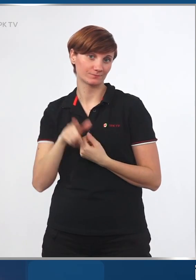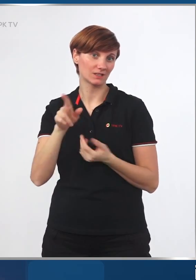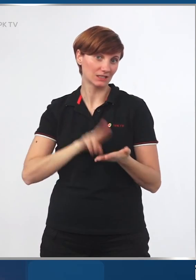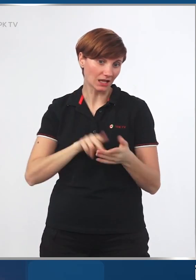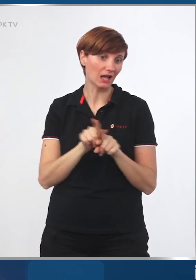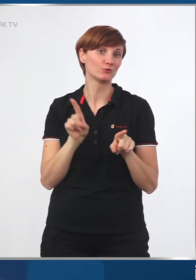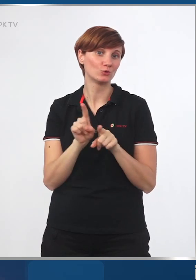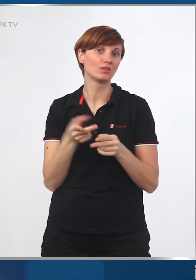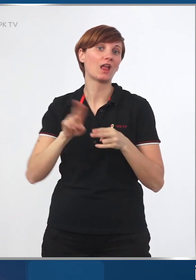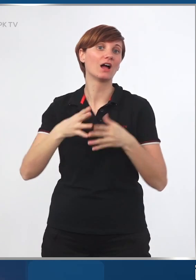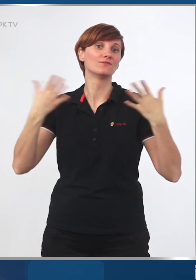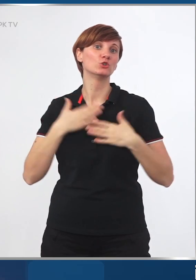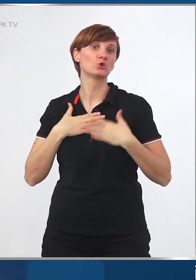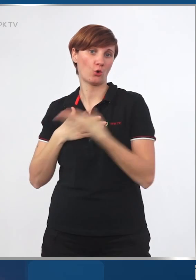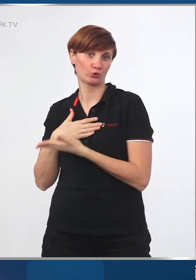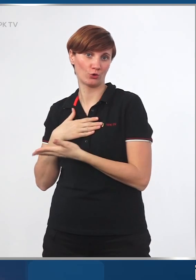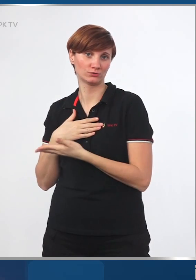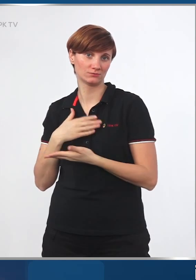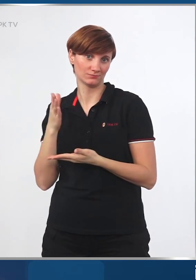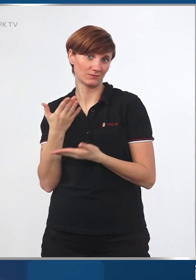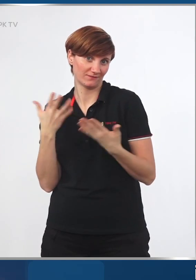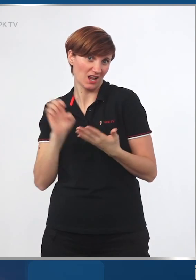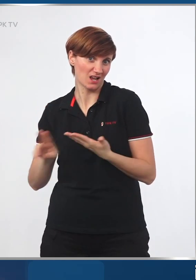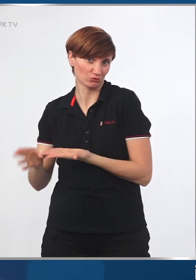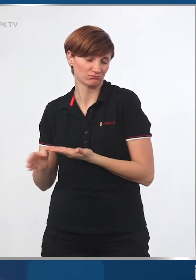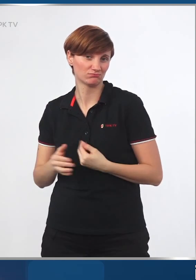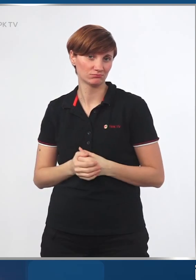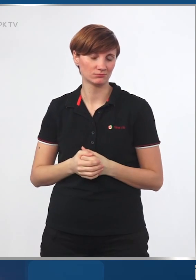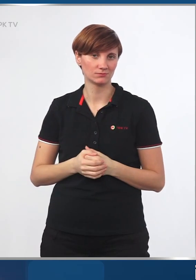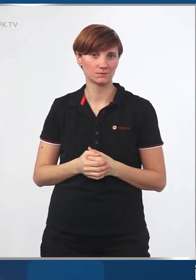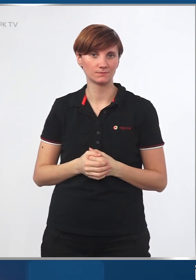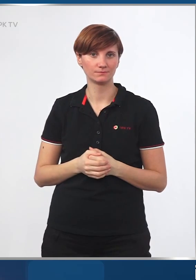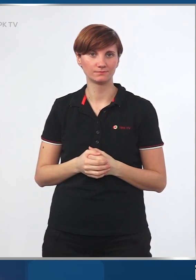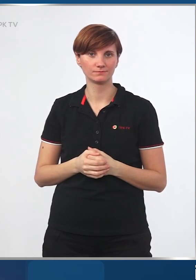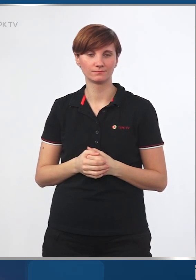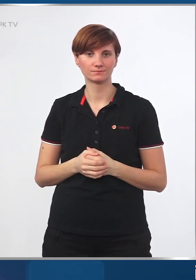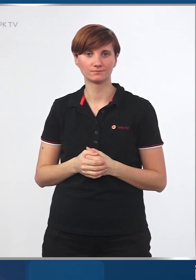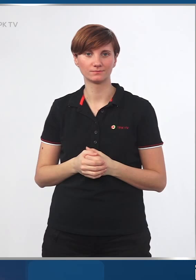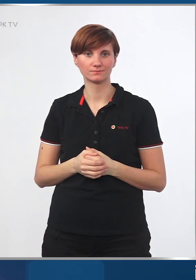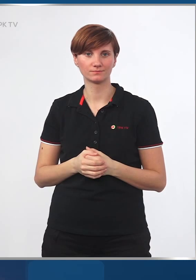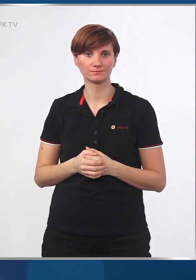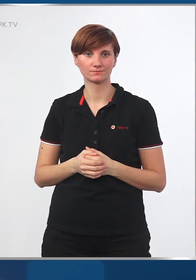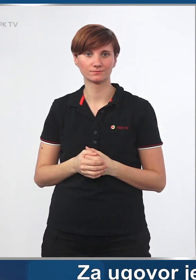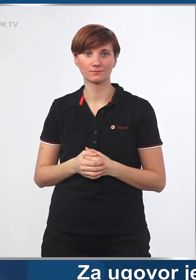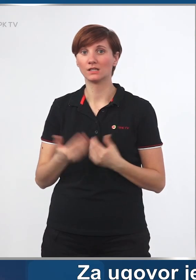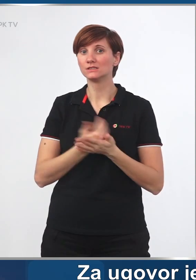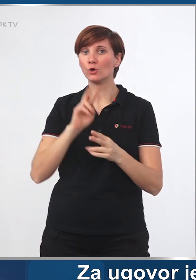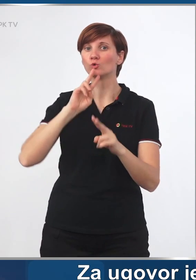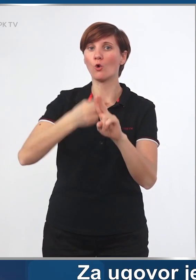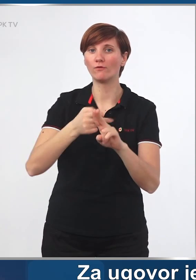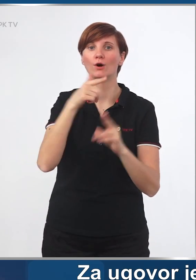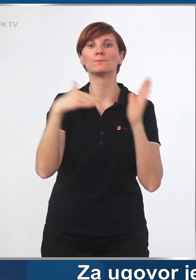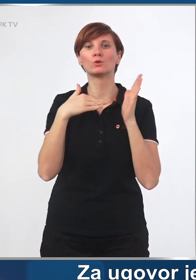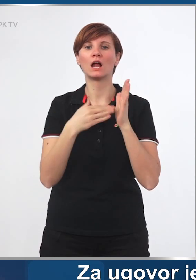zu nehmen. Und gleichzeitig will er maximale Ausnahmen für sich weiter garantiert sehen.